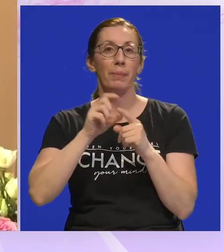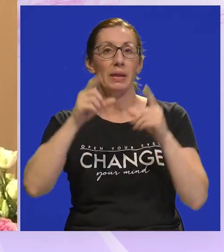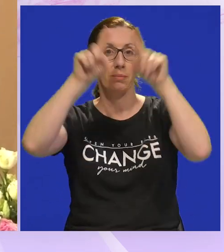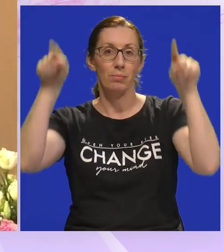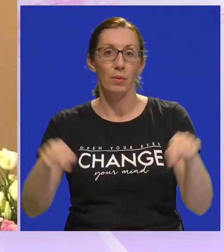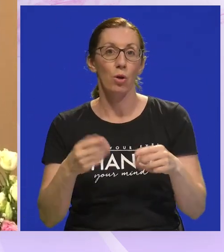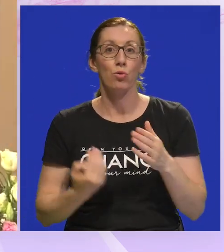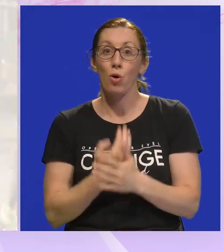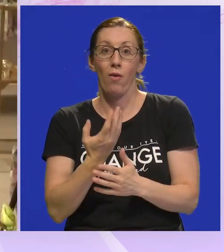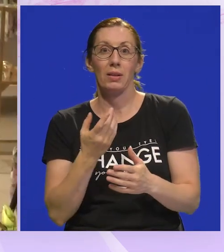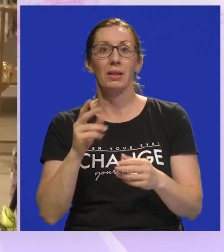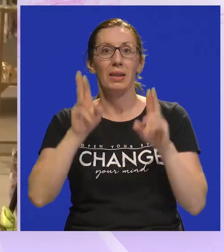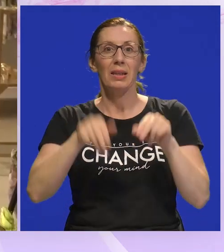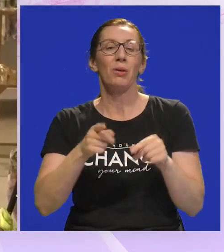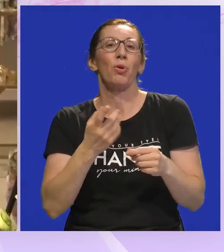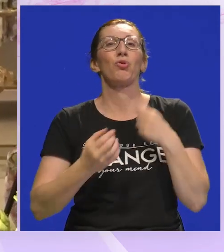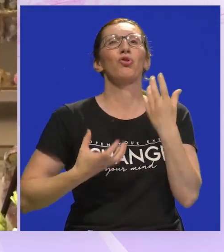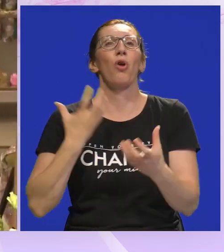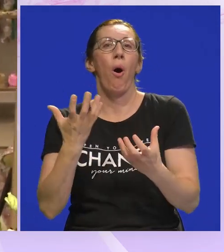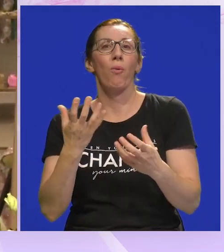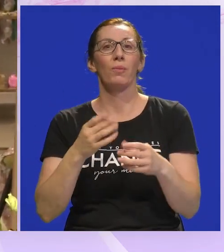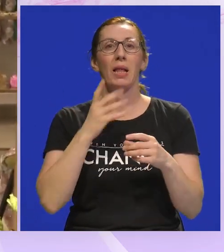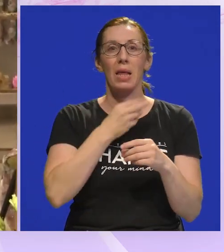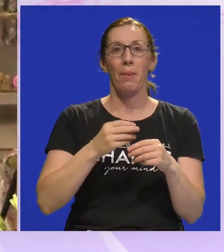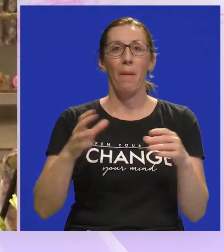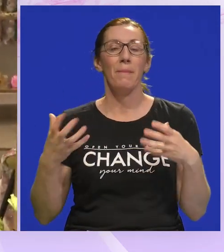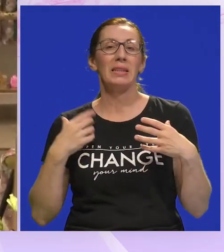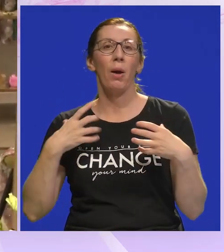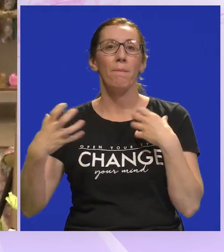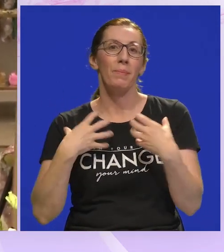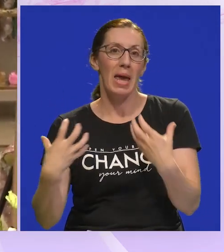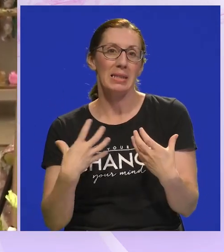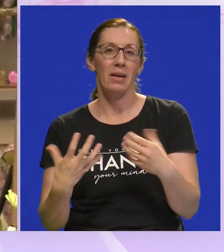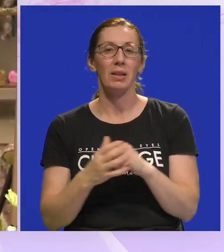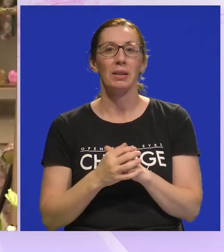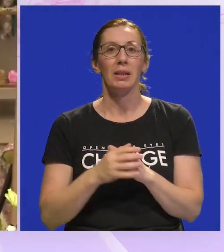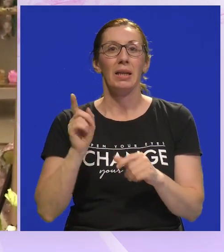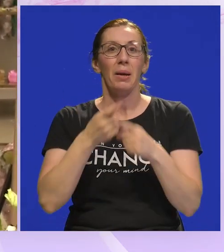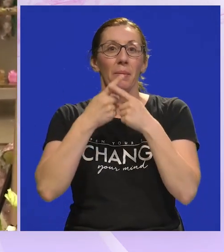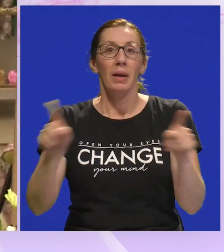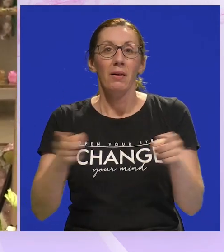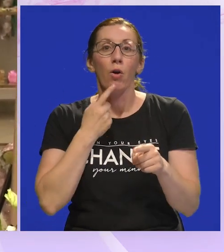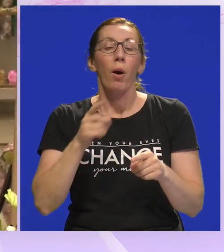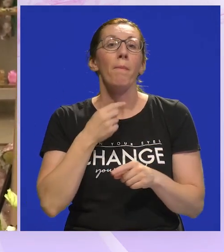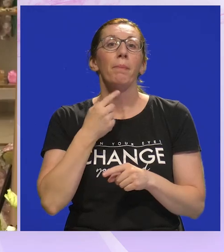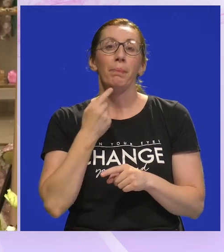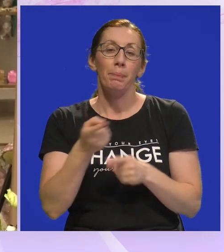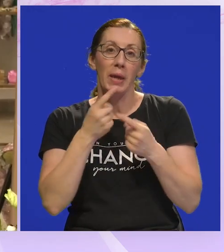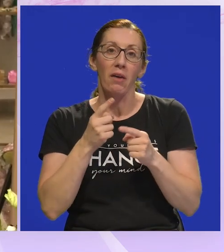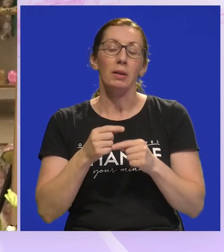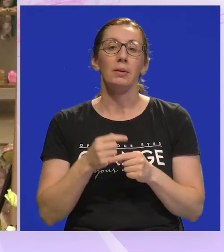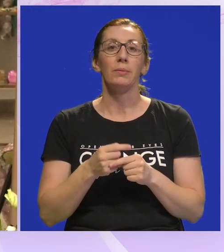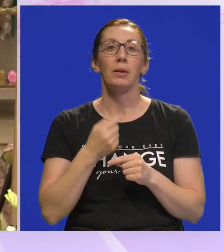onako jedna velika novost. Biće onako više kao show, kao jedna velika predstava, tako da će biti tu i glazbenika koji će